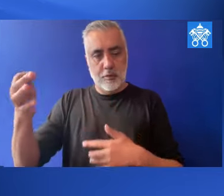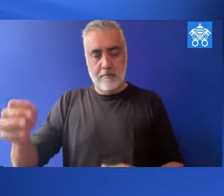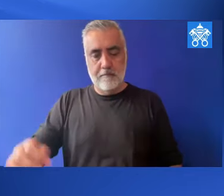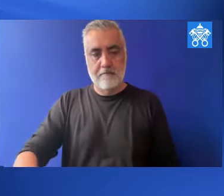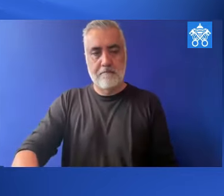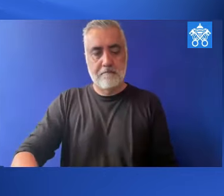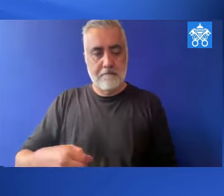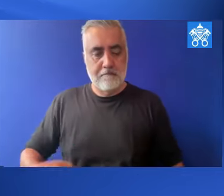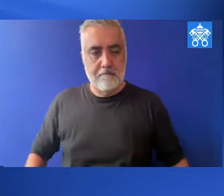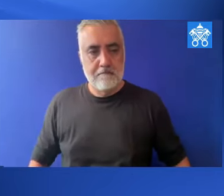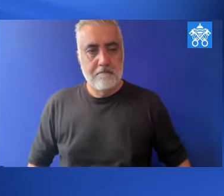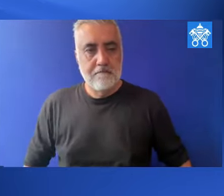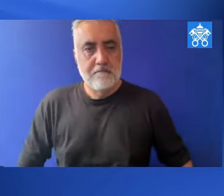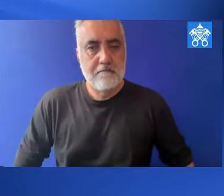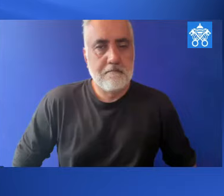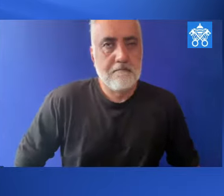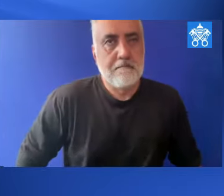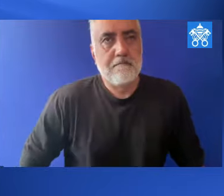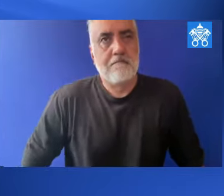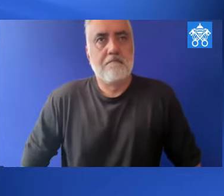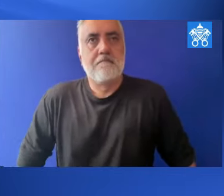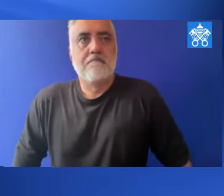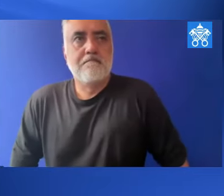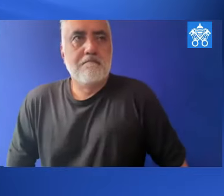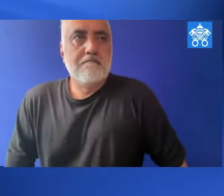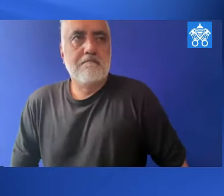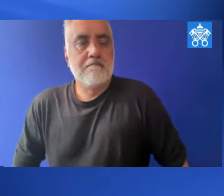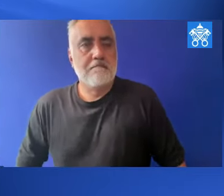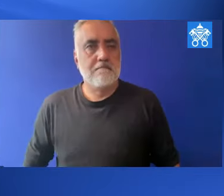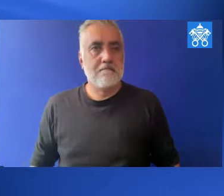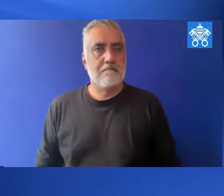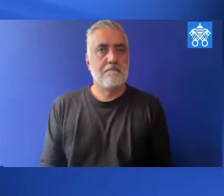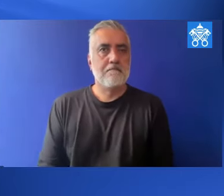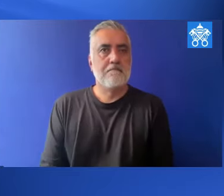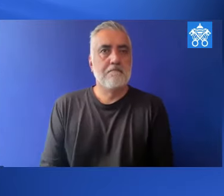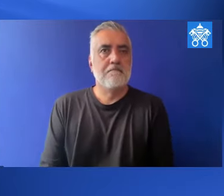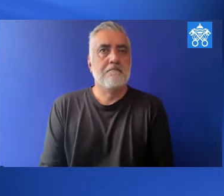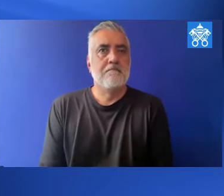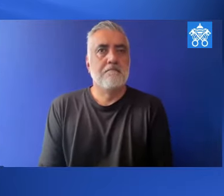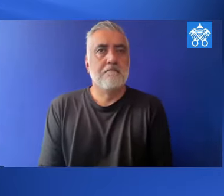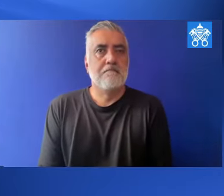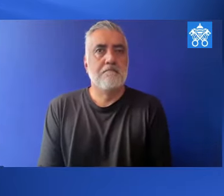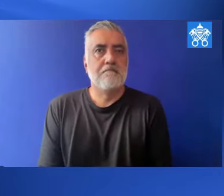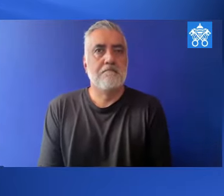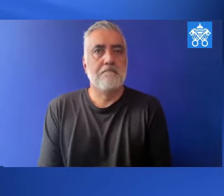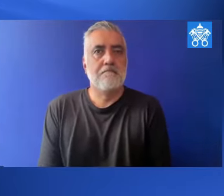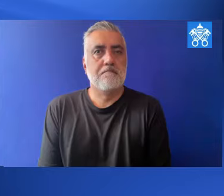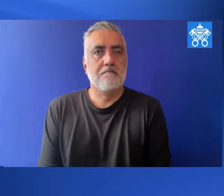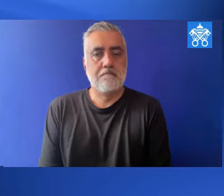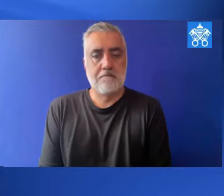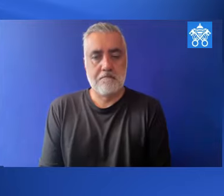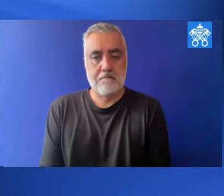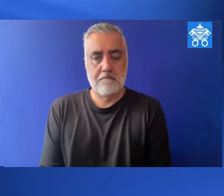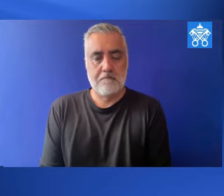L'Église épouse du Christ est l'interprète autorisée des textes inspirés et la médiatrice de